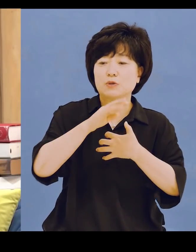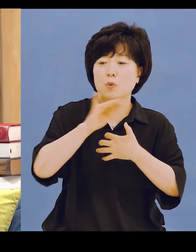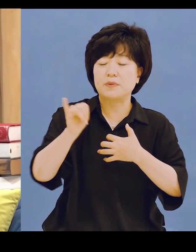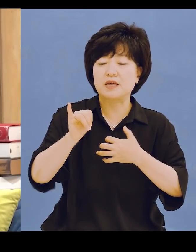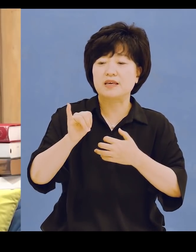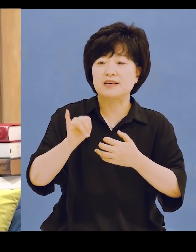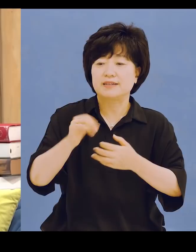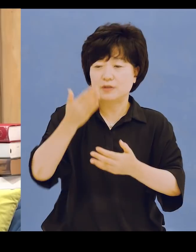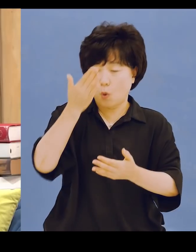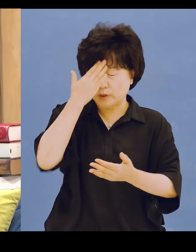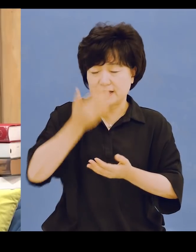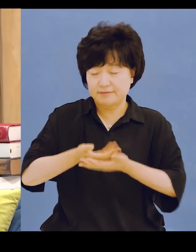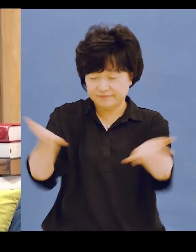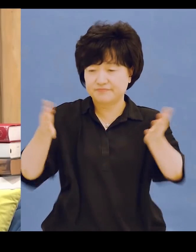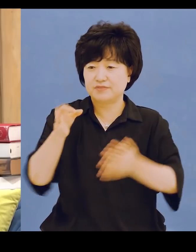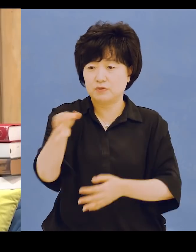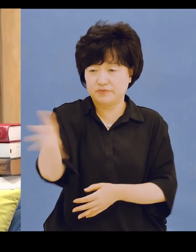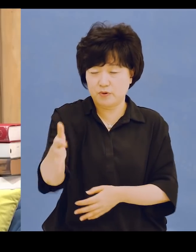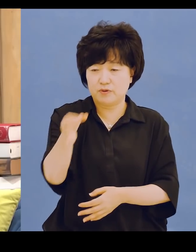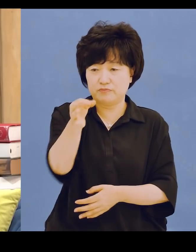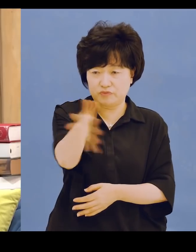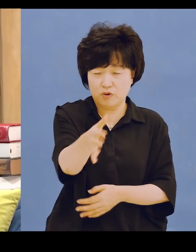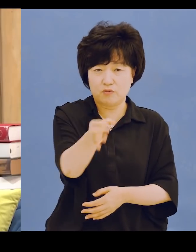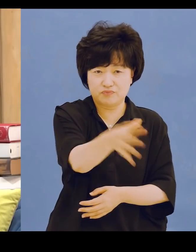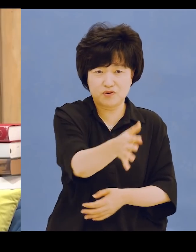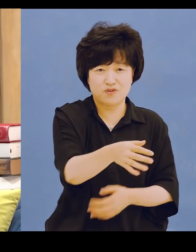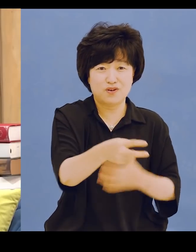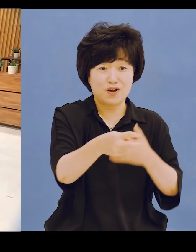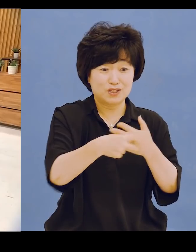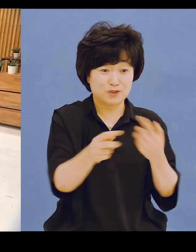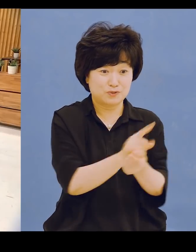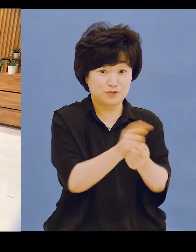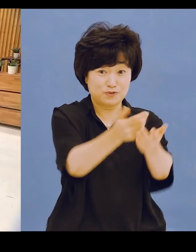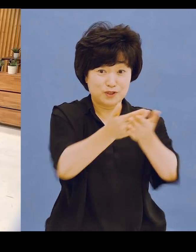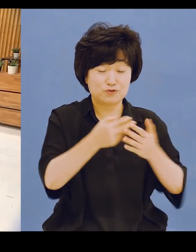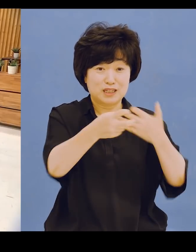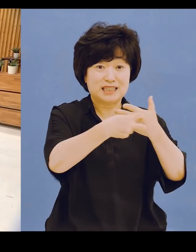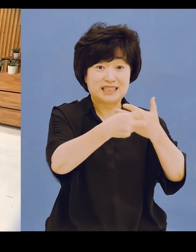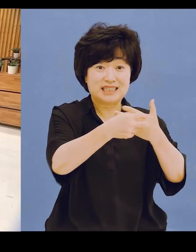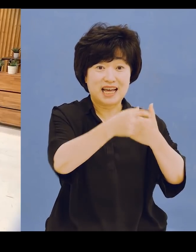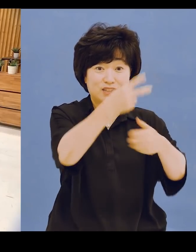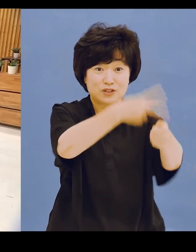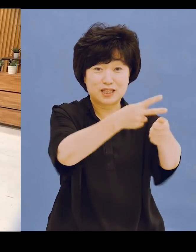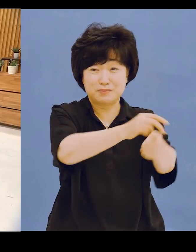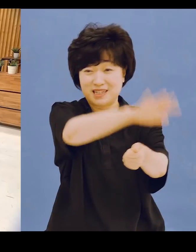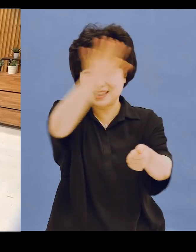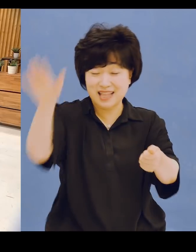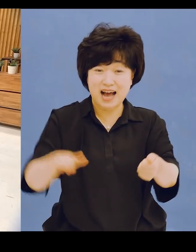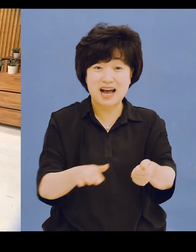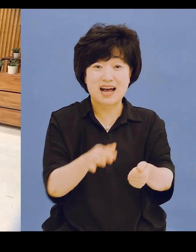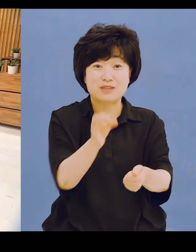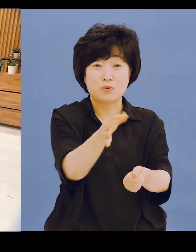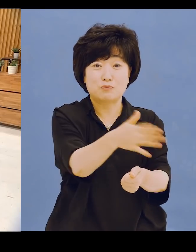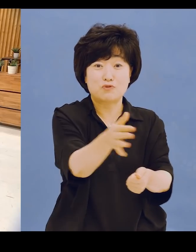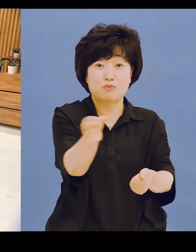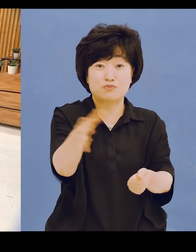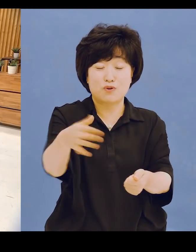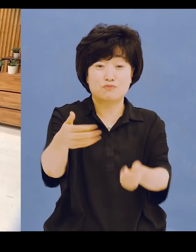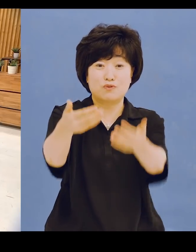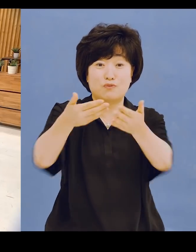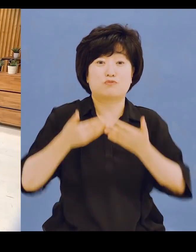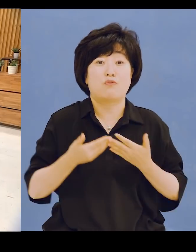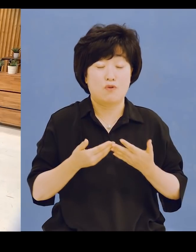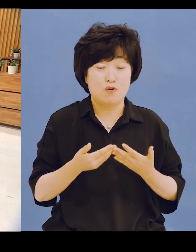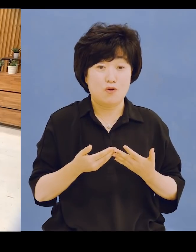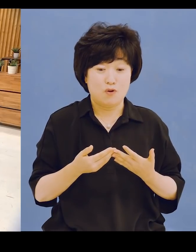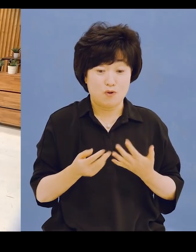하나님은 다르지만 그들은 제 간증에 감동이 있었나 보지. 어떤든. 아니 그래서 제로예요. 그러니까 네.